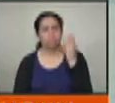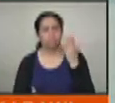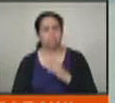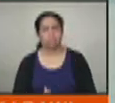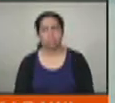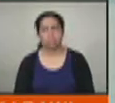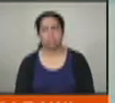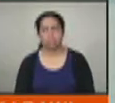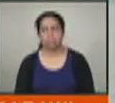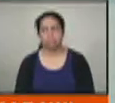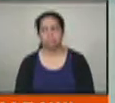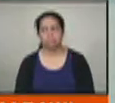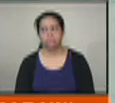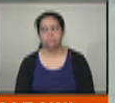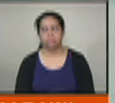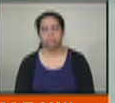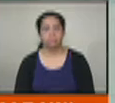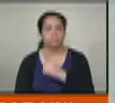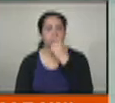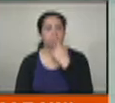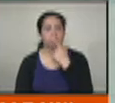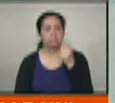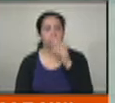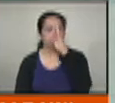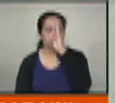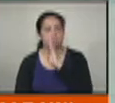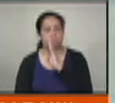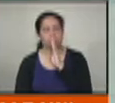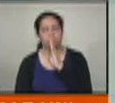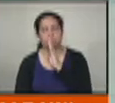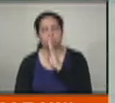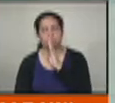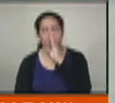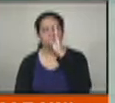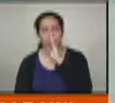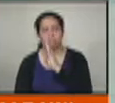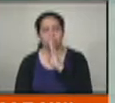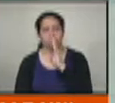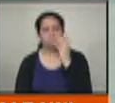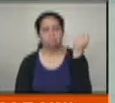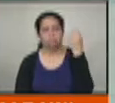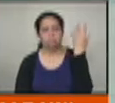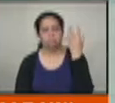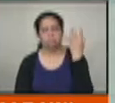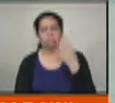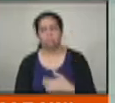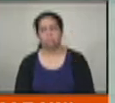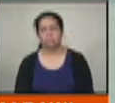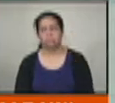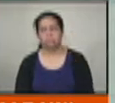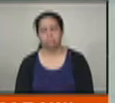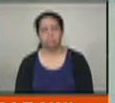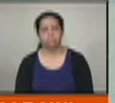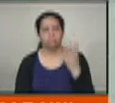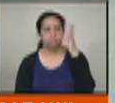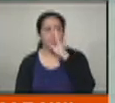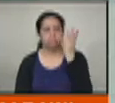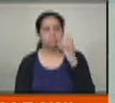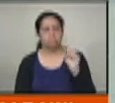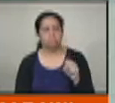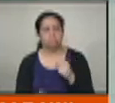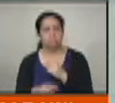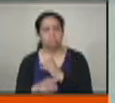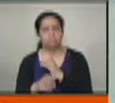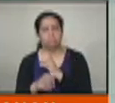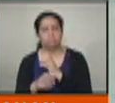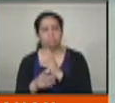dalhin? Sabi daw po, sira daw po yung ano nila, ambulansya. Ay kung sira ambulansya, pwede naman ho